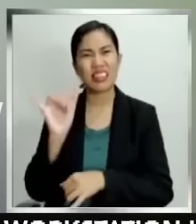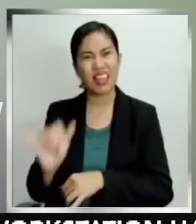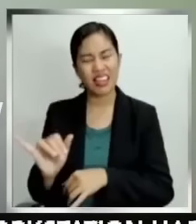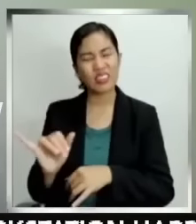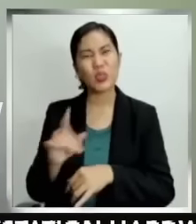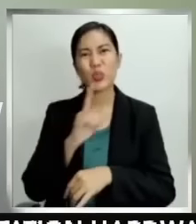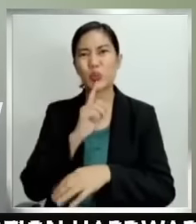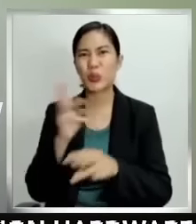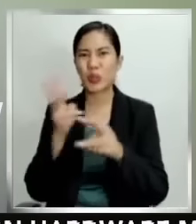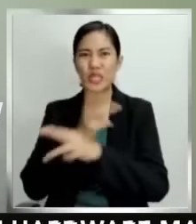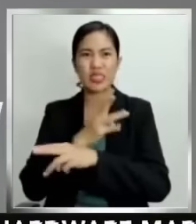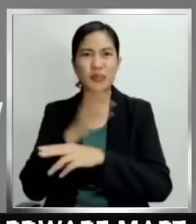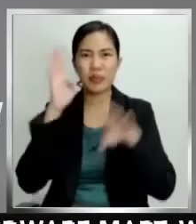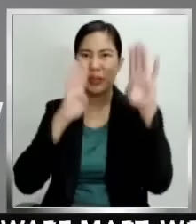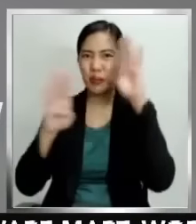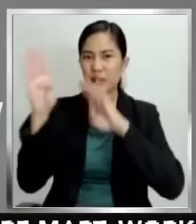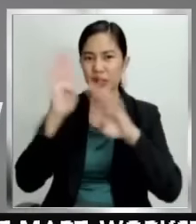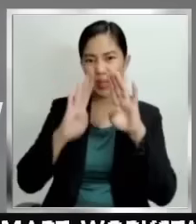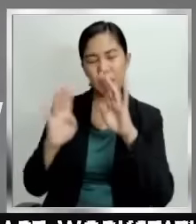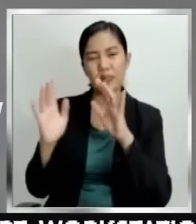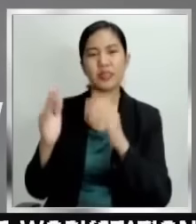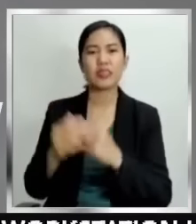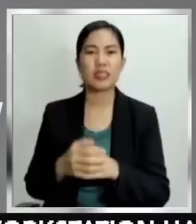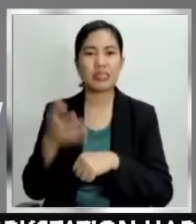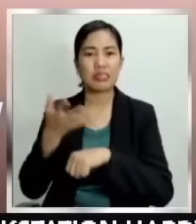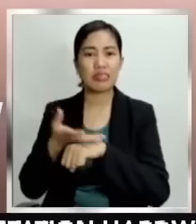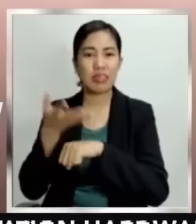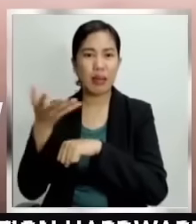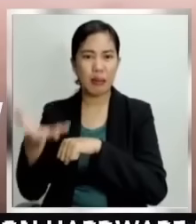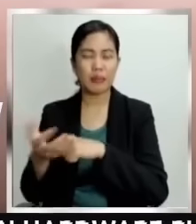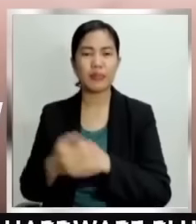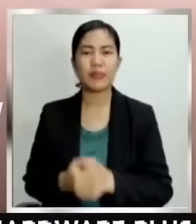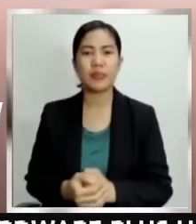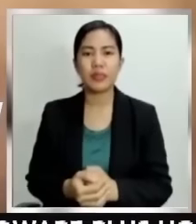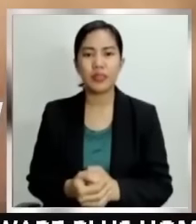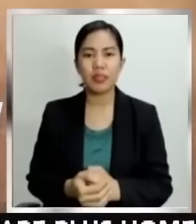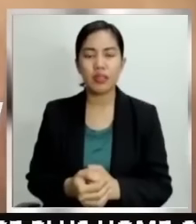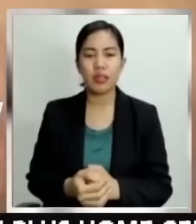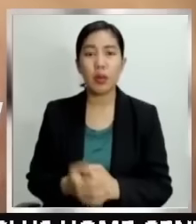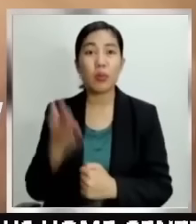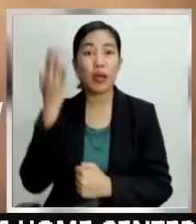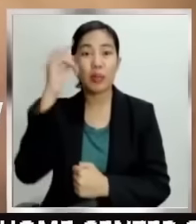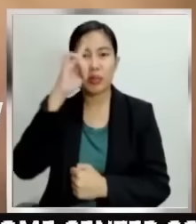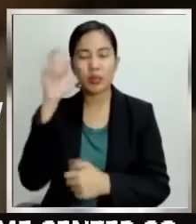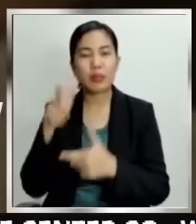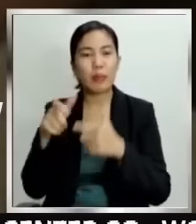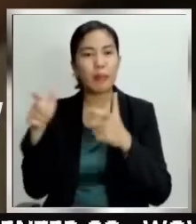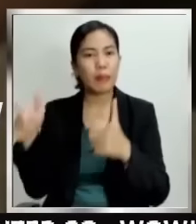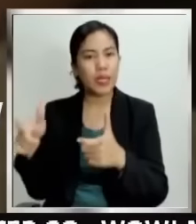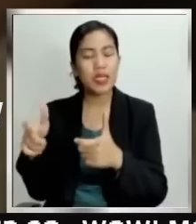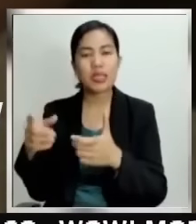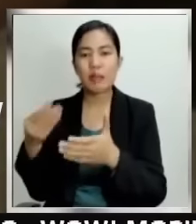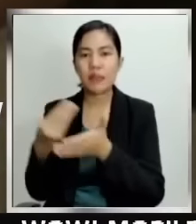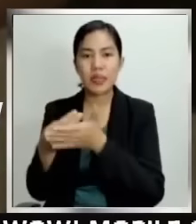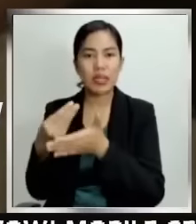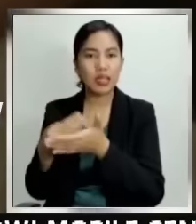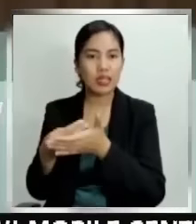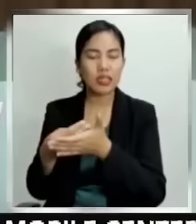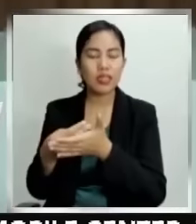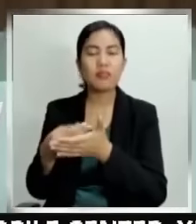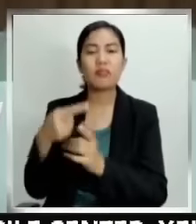Presidential Anti-Organized Crime Commission. Bukod daw kasi sa malaki ang kita dito, hindi rin daw basta-basta nahuhuli ang mga kriminal sa likod